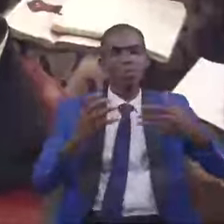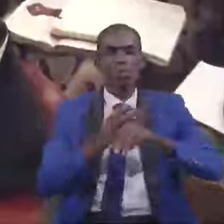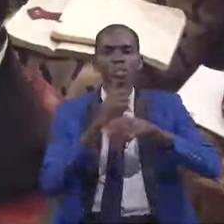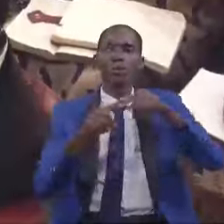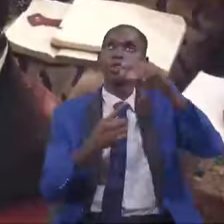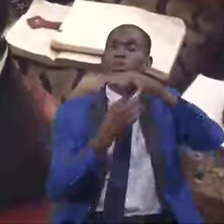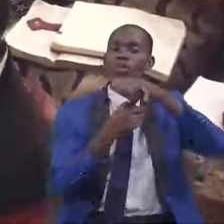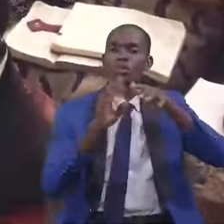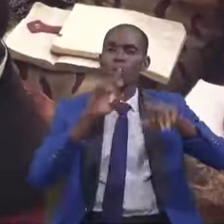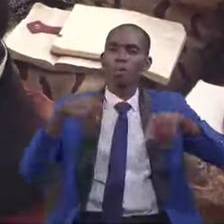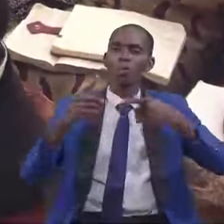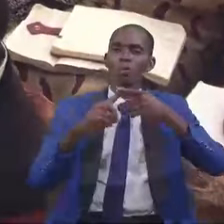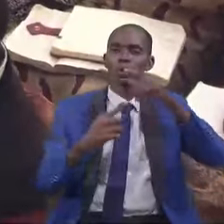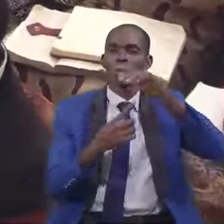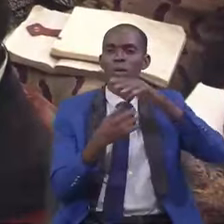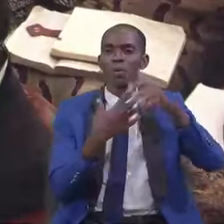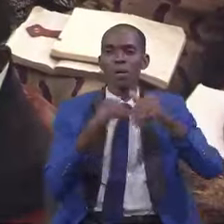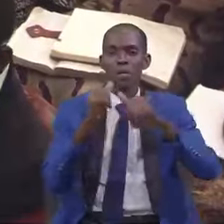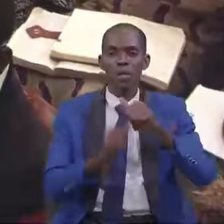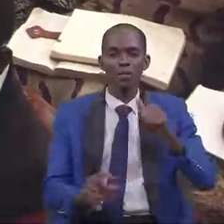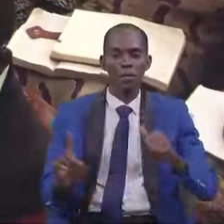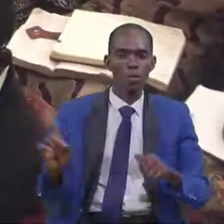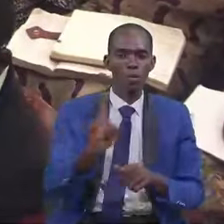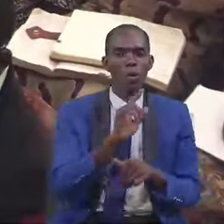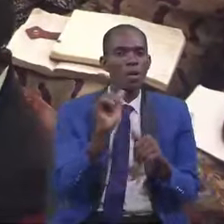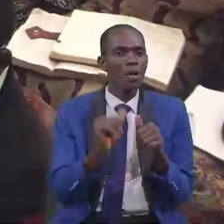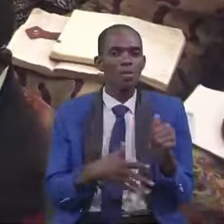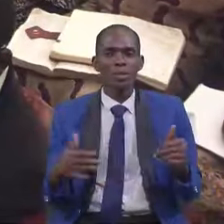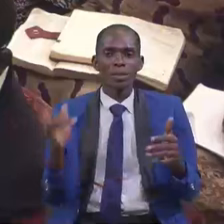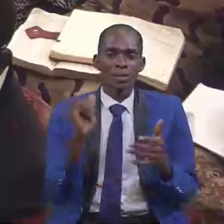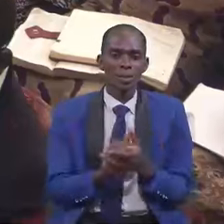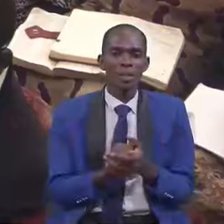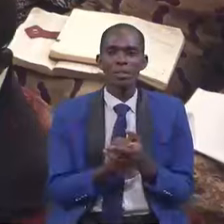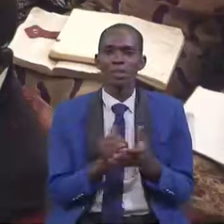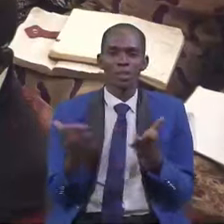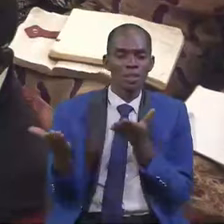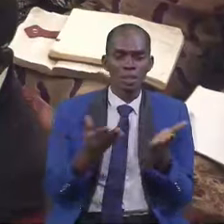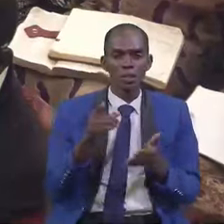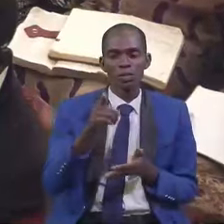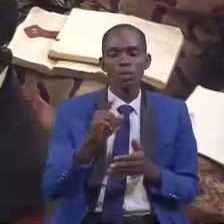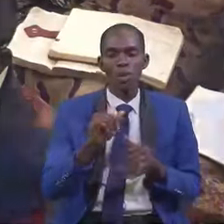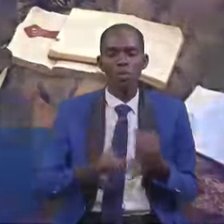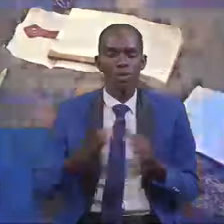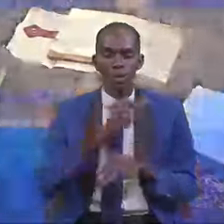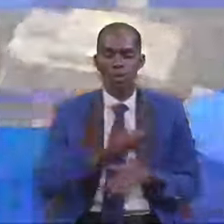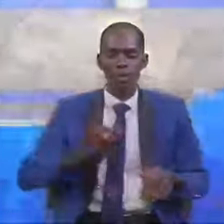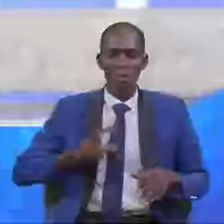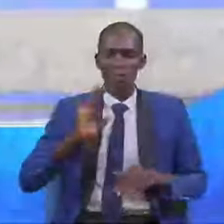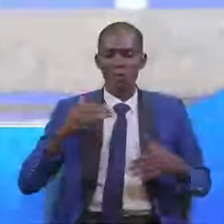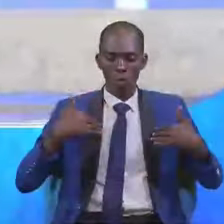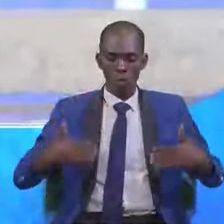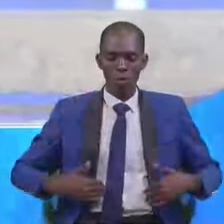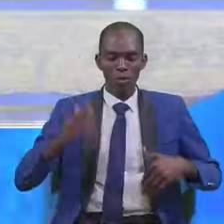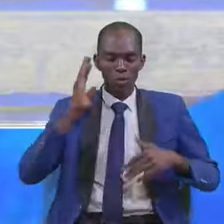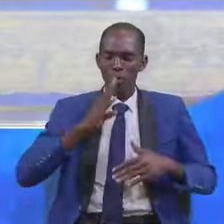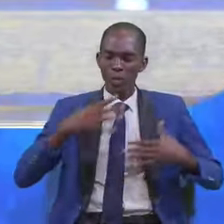là-bas. Tout le monde, tout ce qui vous sert, les membres de votre organisme seront guéris ce soir au nom de